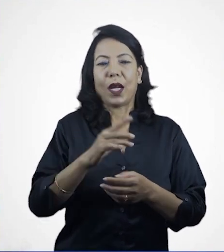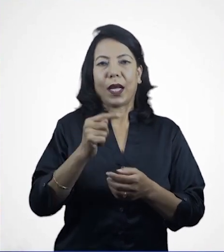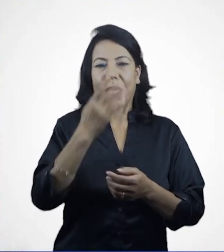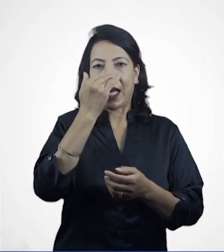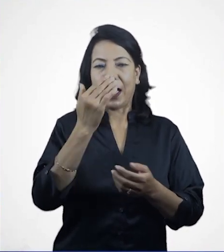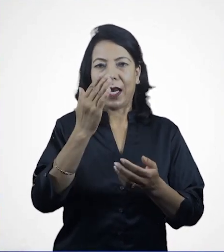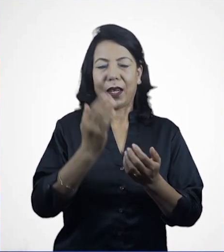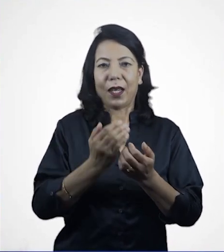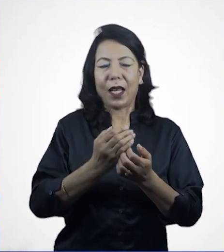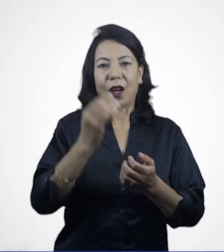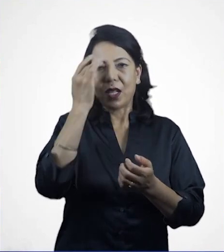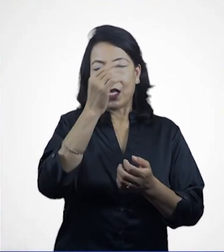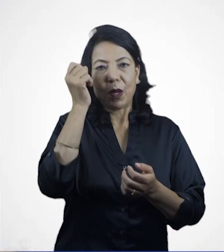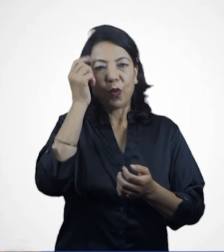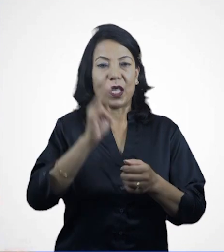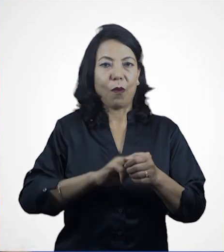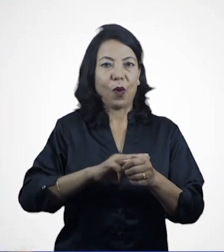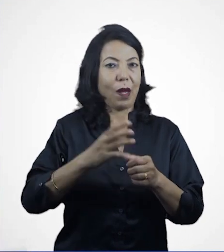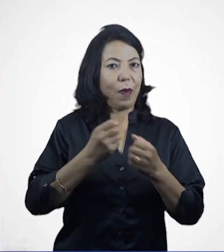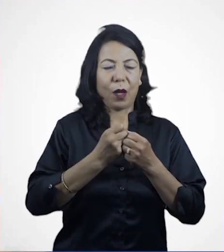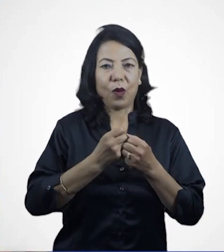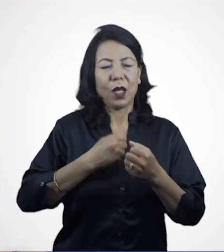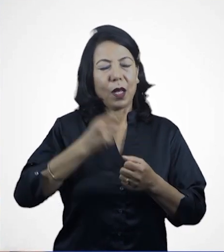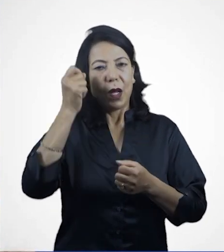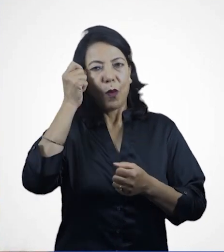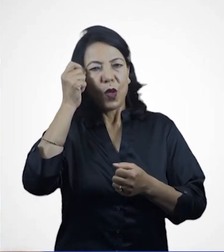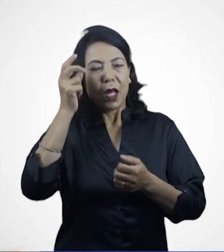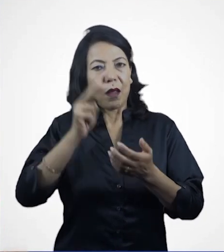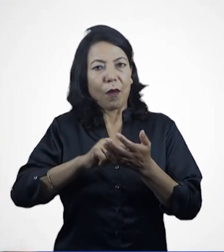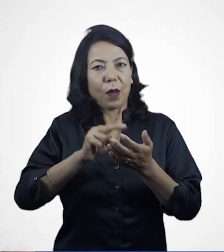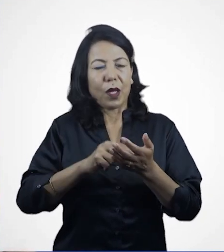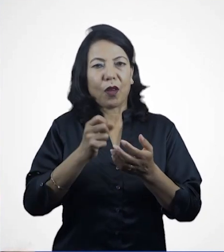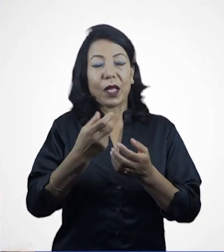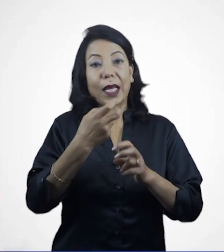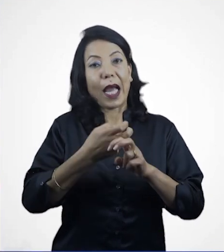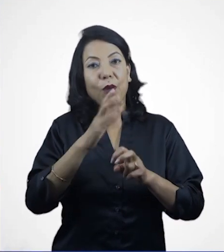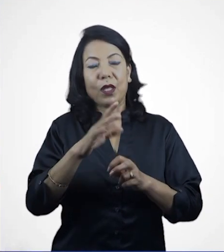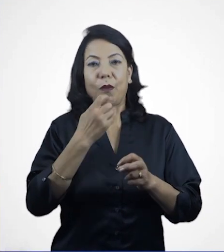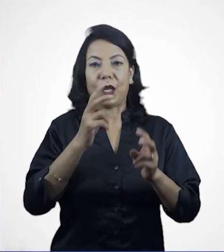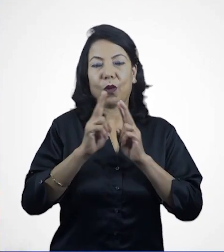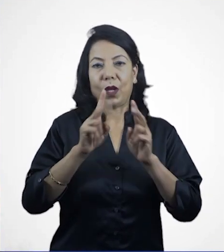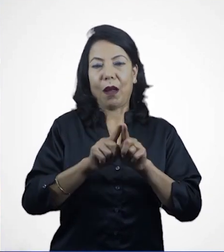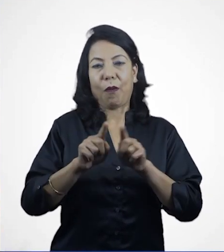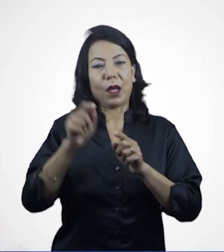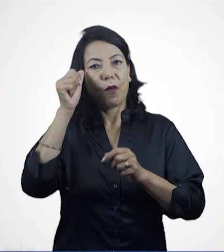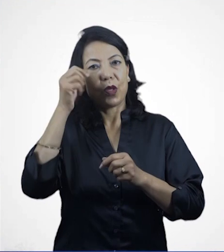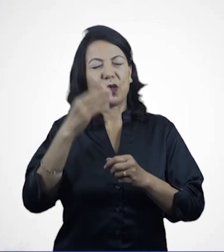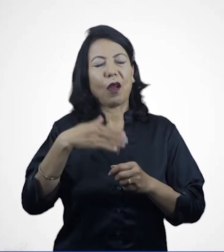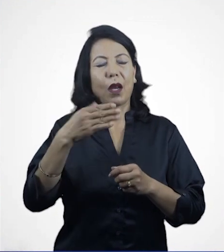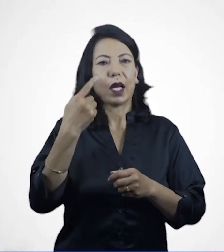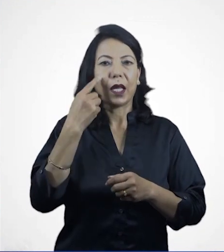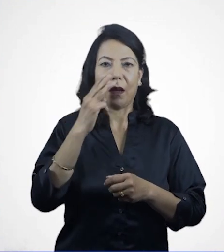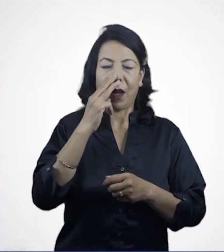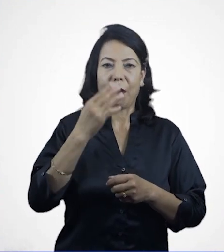अटिजम भूजने मावका पाहे को हुँँ, जटी माईले भूजदे गए तेती चाहिए यह कती कम्प्लेक्स हा बनने कुरा पनी महसुस हुँँछ अरेक दिन मा,